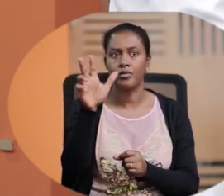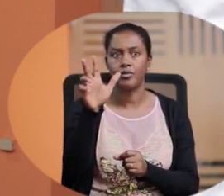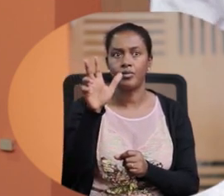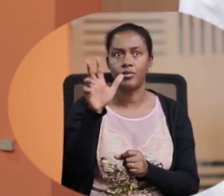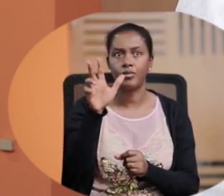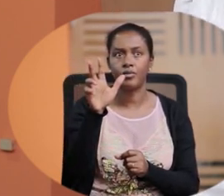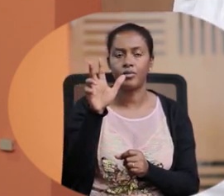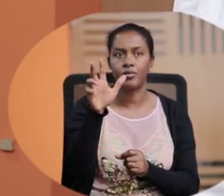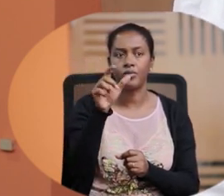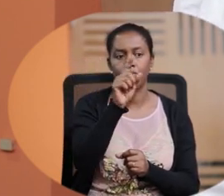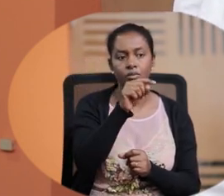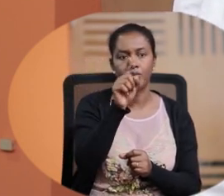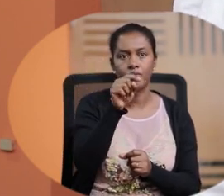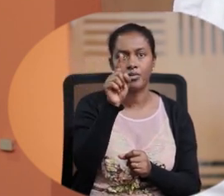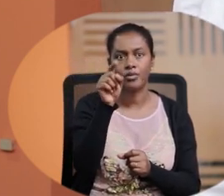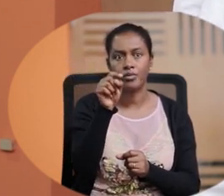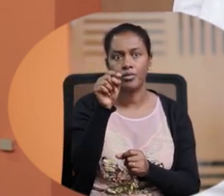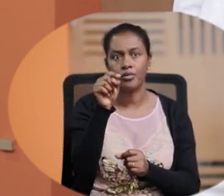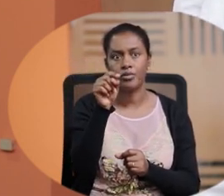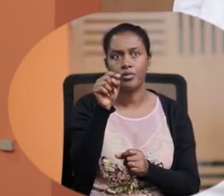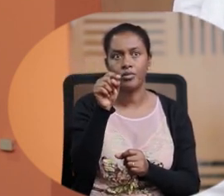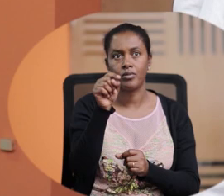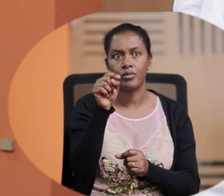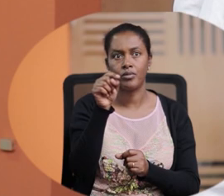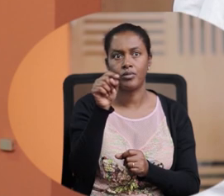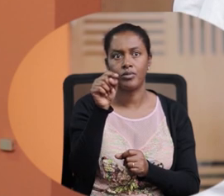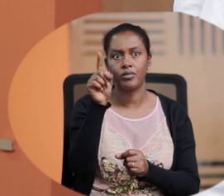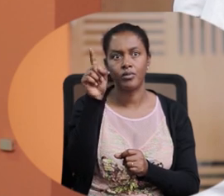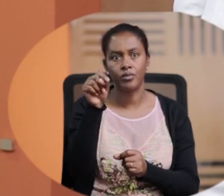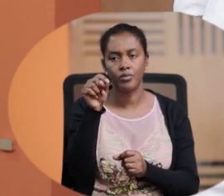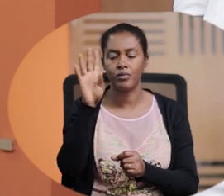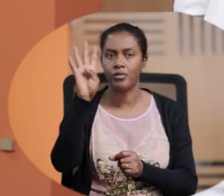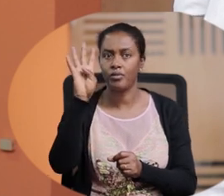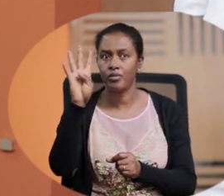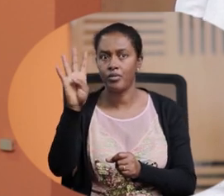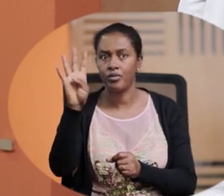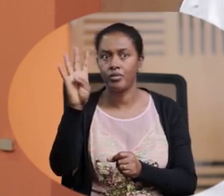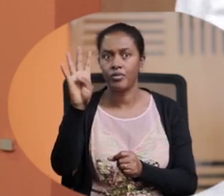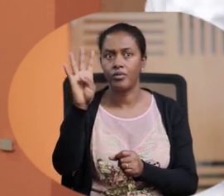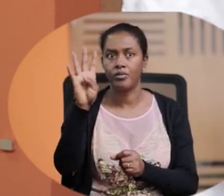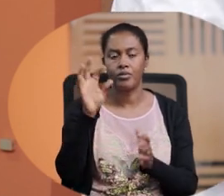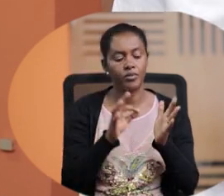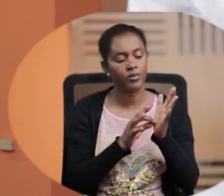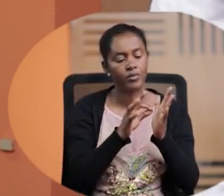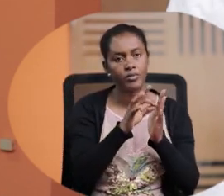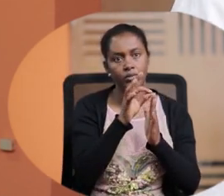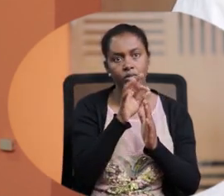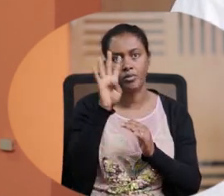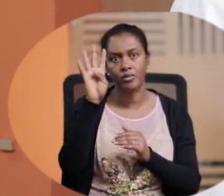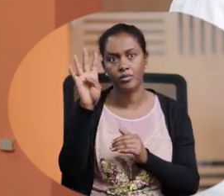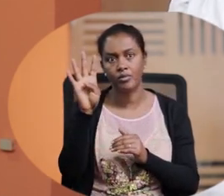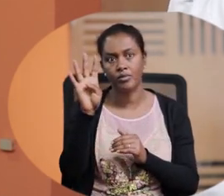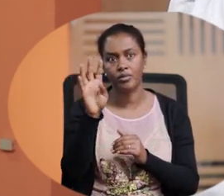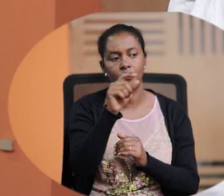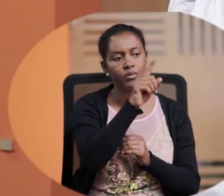bakka bu'a. Sararri xixiqqoon inni itti aanu tokko lama sadii afur. Lakkoofsaan afur. Sararri